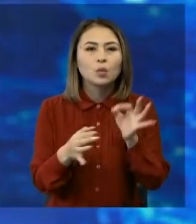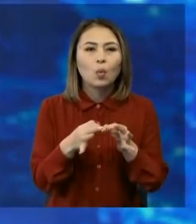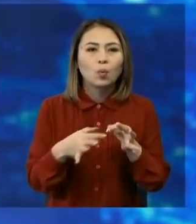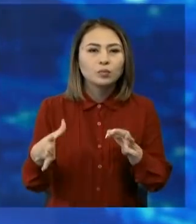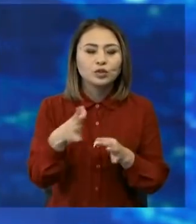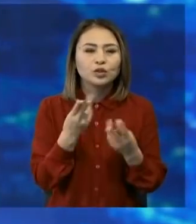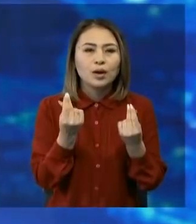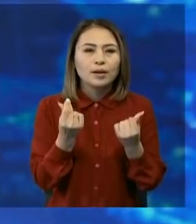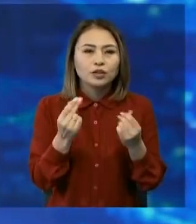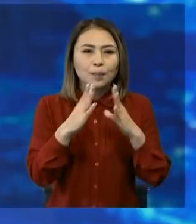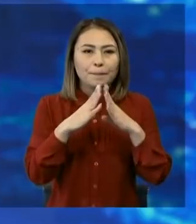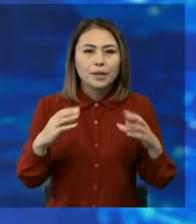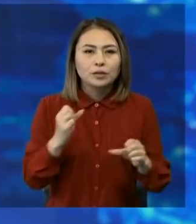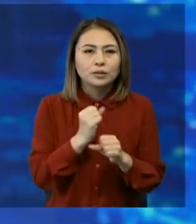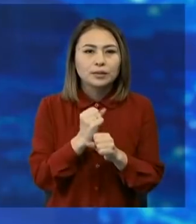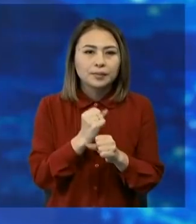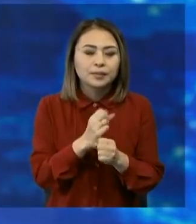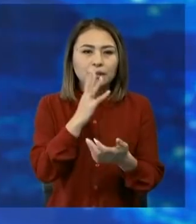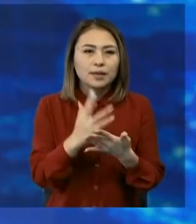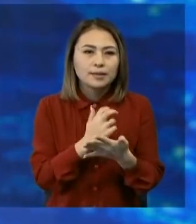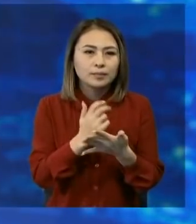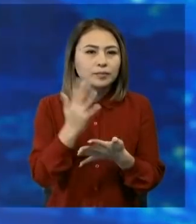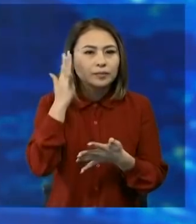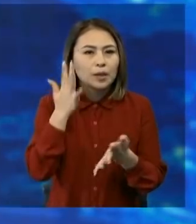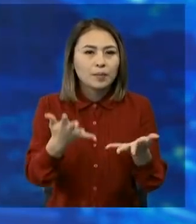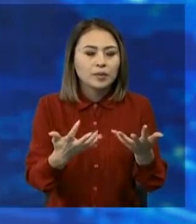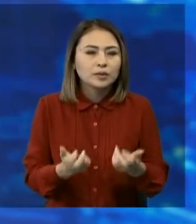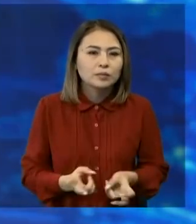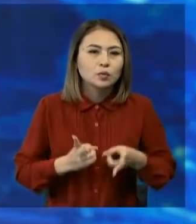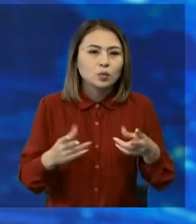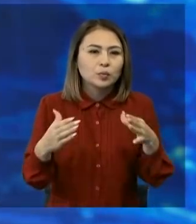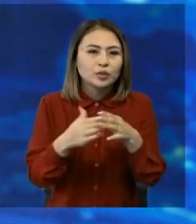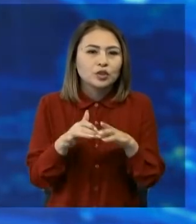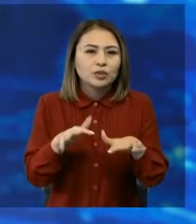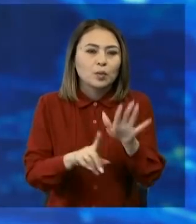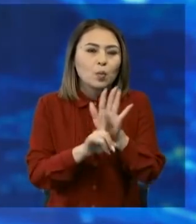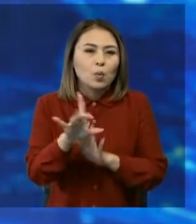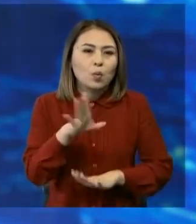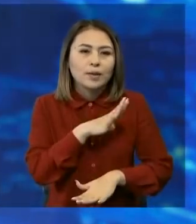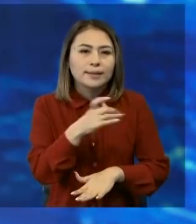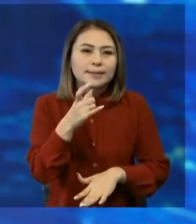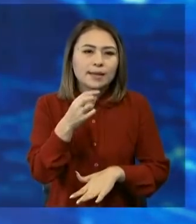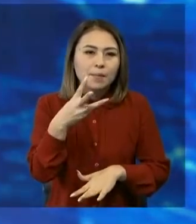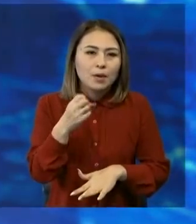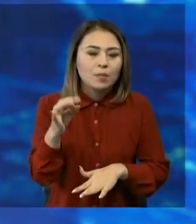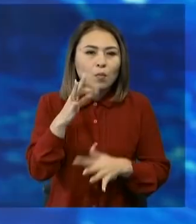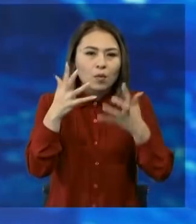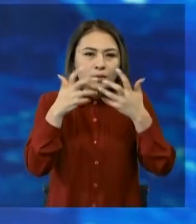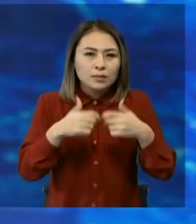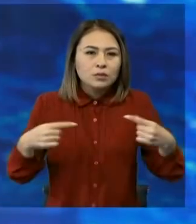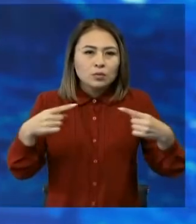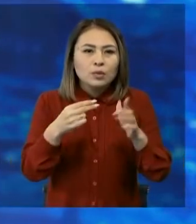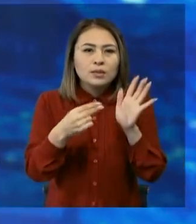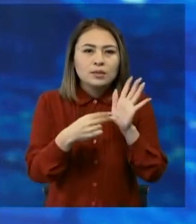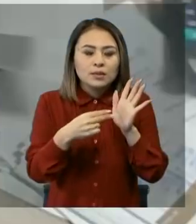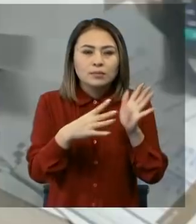Қарағанды облысында қаржы пирамидасын құрып табысқа кенелмек болған қылмыстық топтың ісі әшкере болды. Олардың схемасы бойынша